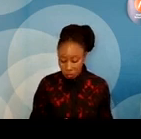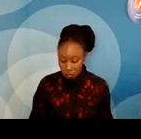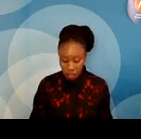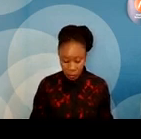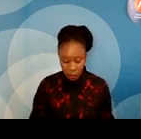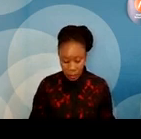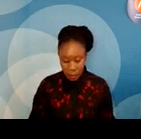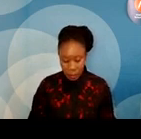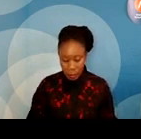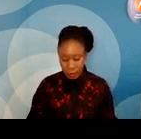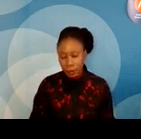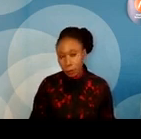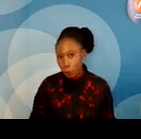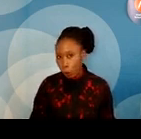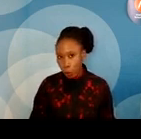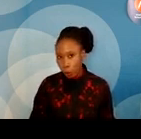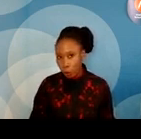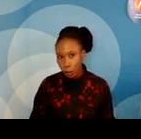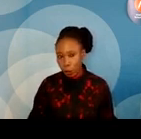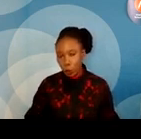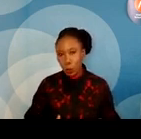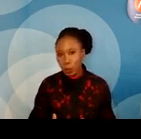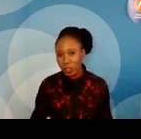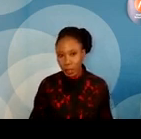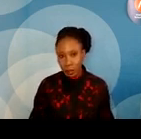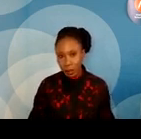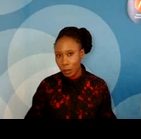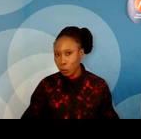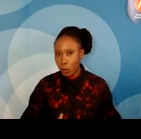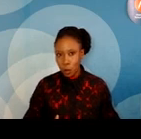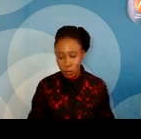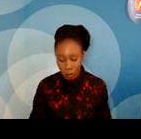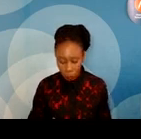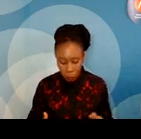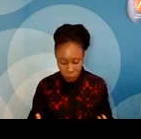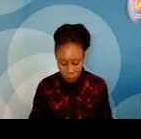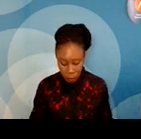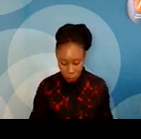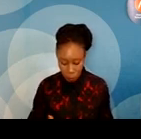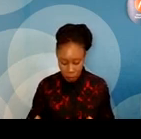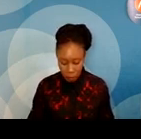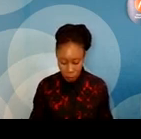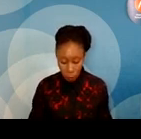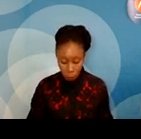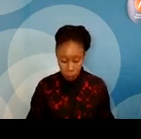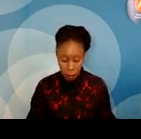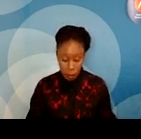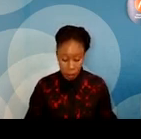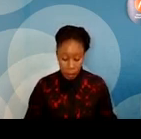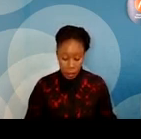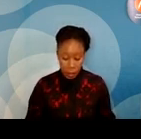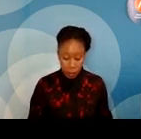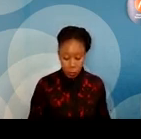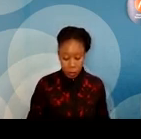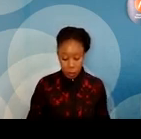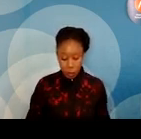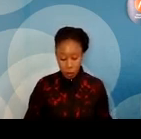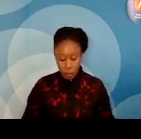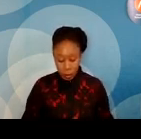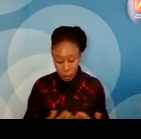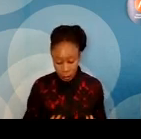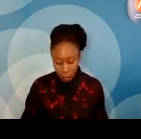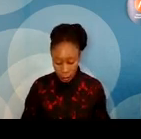Och det vi kan se är att många gånger så är det ju omedvetna automatiska processer som sätts igång.